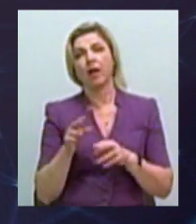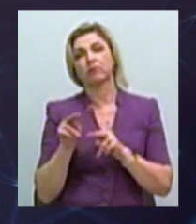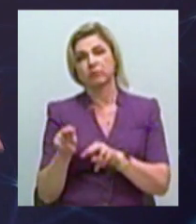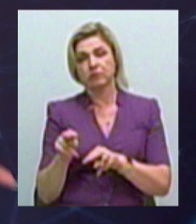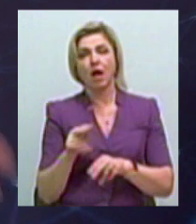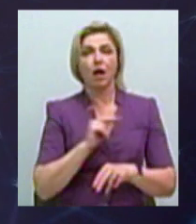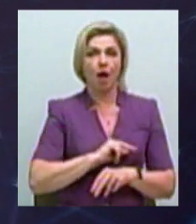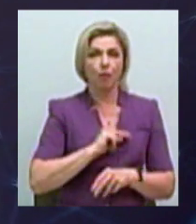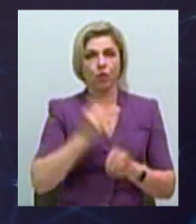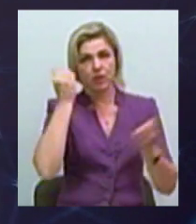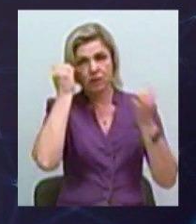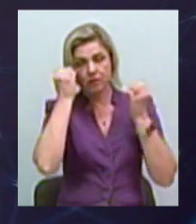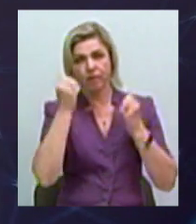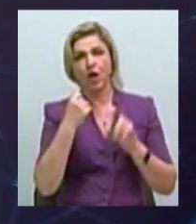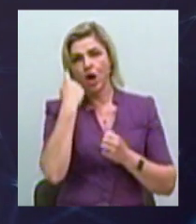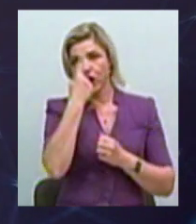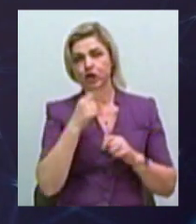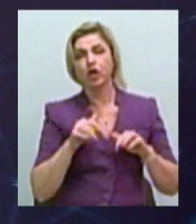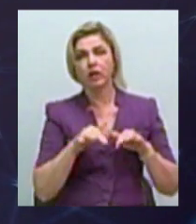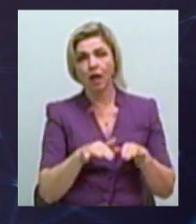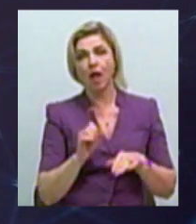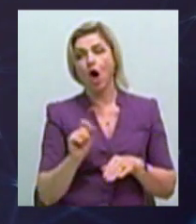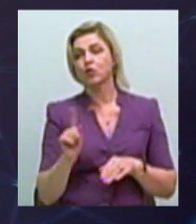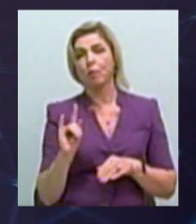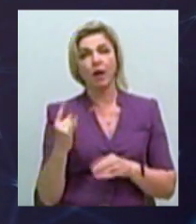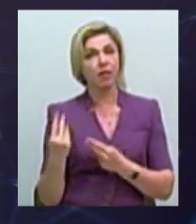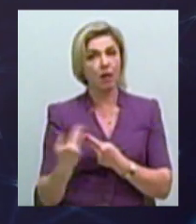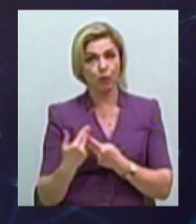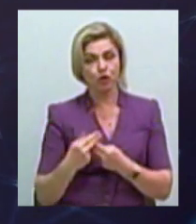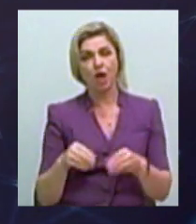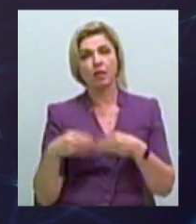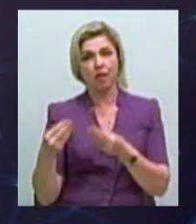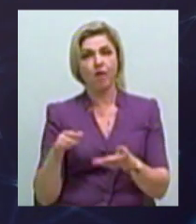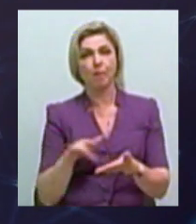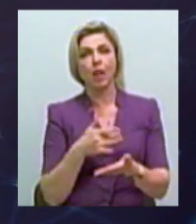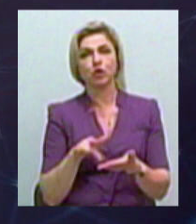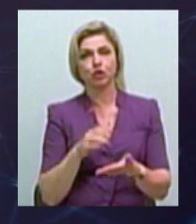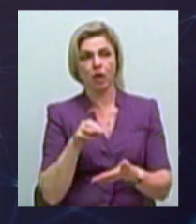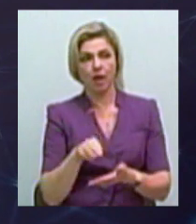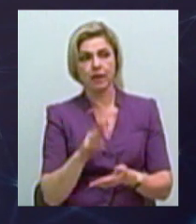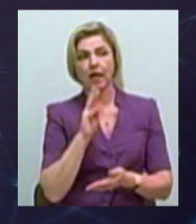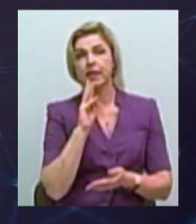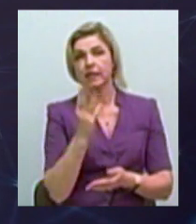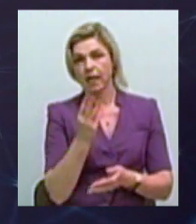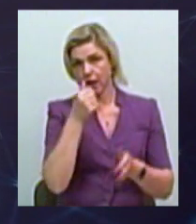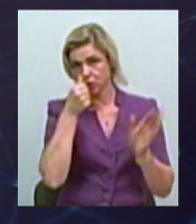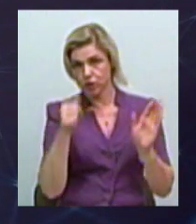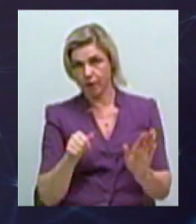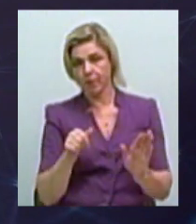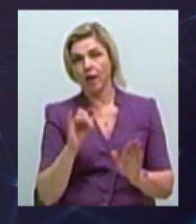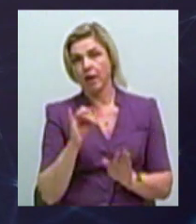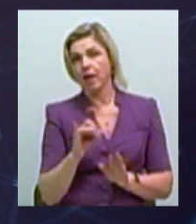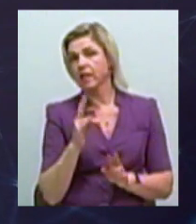робота, зайняті, вирішували особисті справи, щоб дитина не заважала, їй давали планшет. В 3,5 роки. І